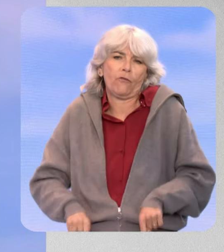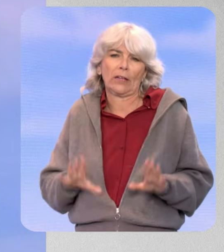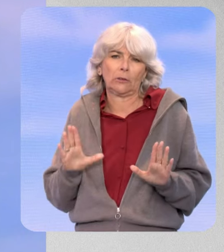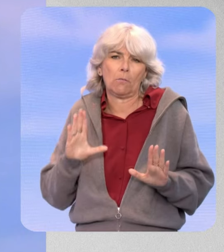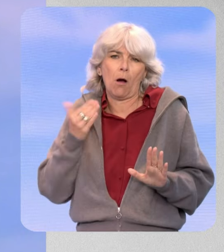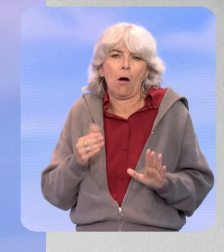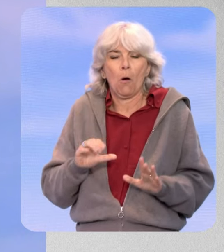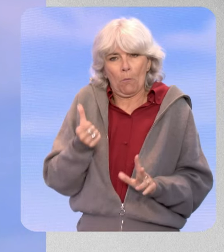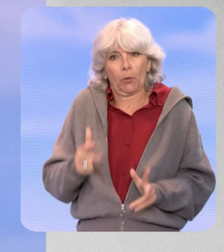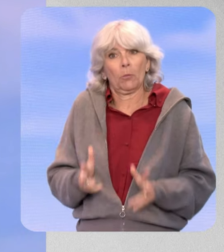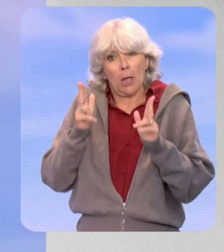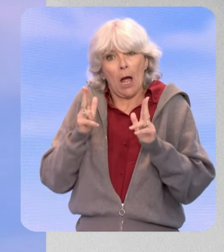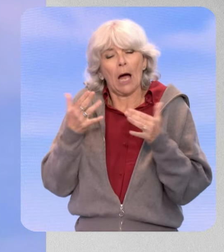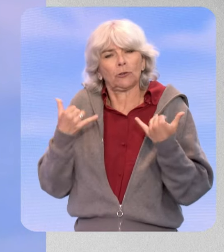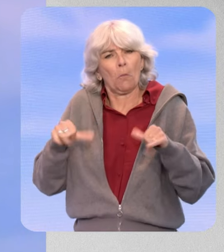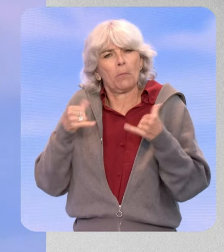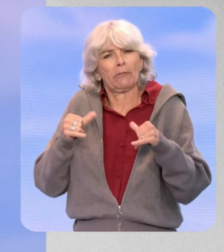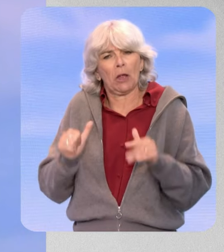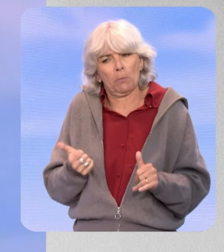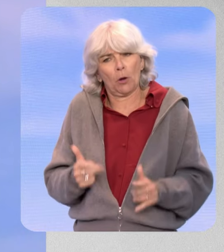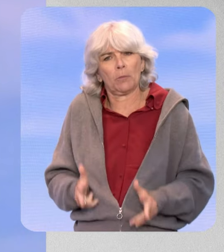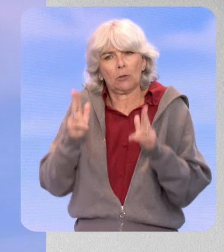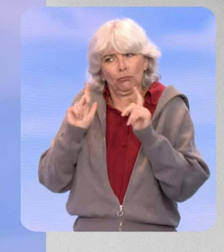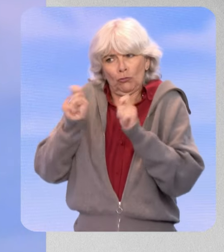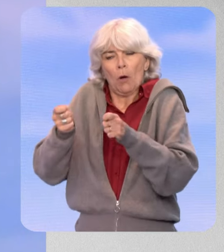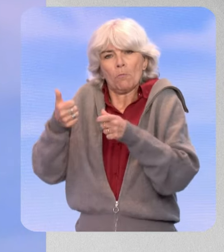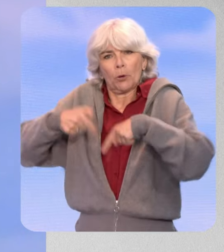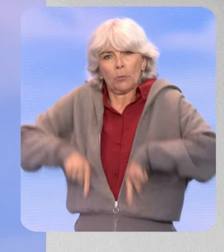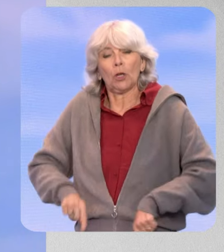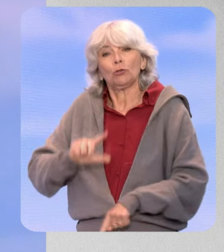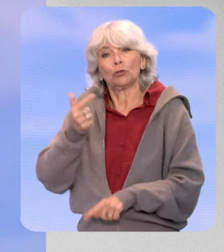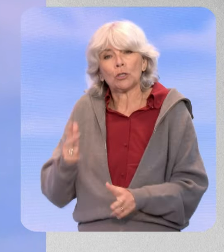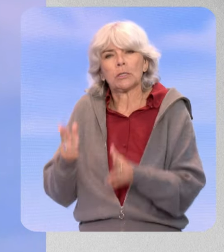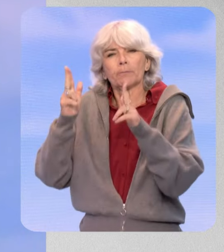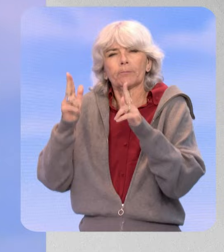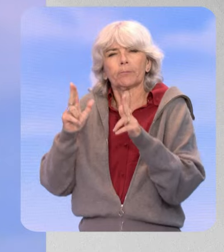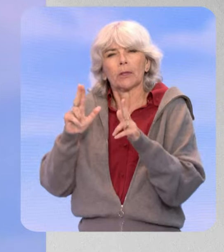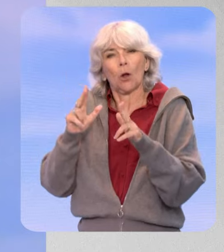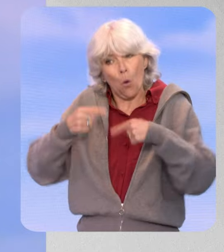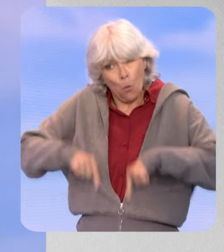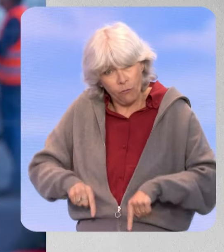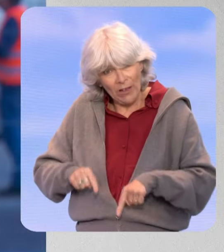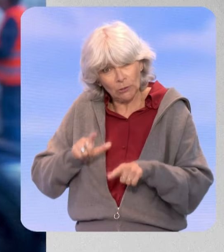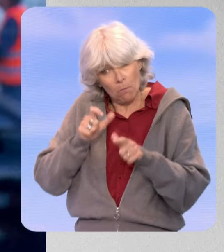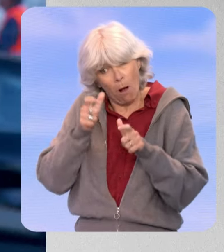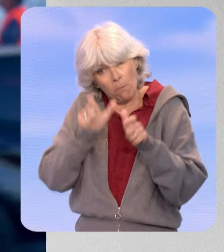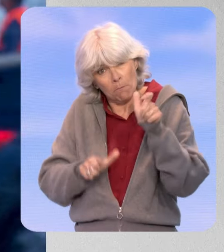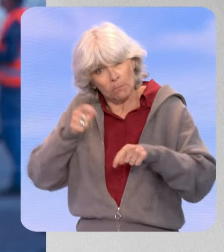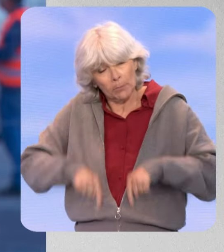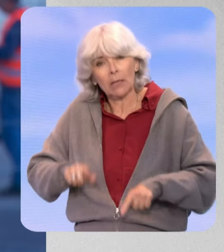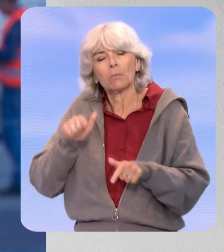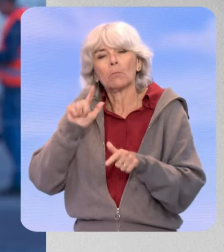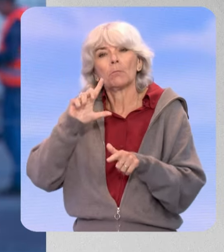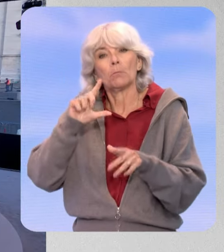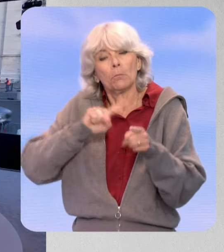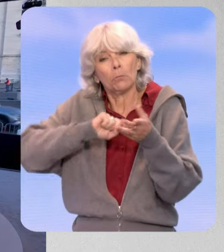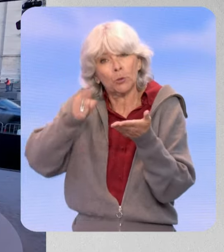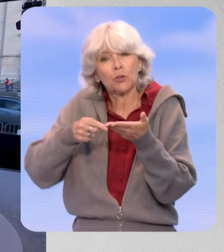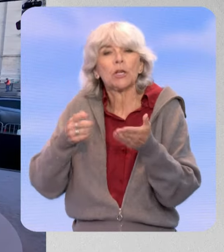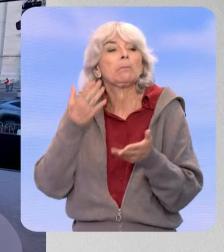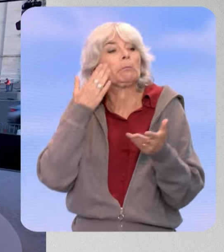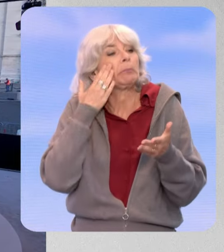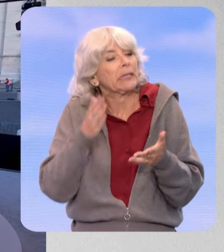c'est le premier épisode d'une longue saga. Premier épisode, on nomme un Premier ministre. Deuxième épisode, Deuxième épisode, un gouvernement. Et bien, troisième pour aller épisode, au bout de cette logique, budget. Si